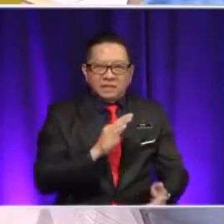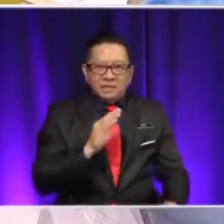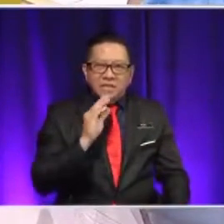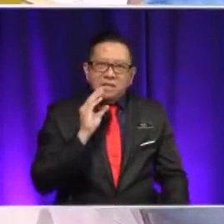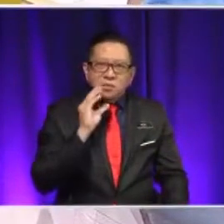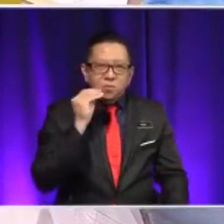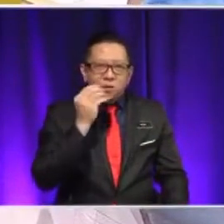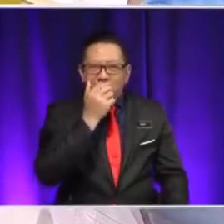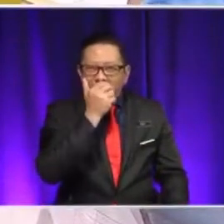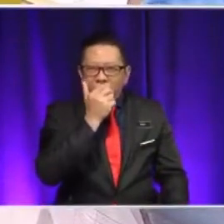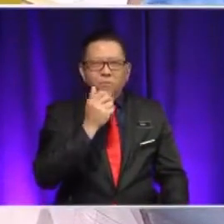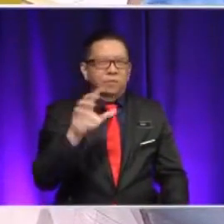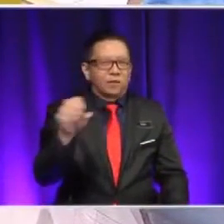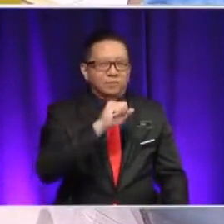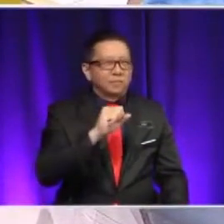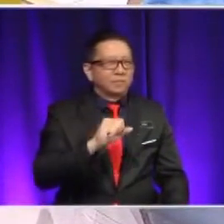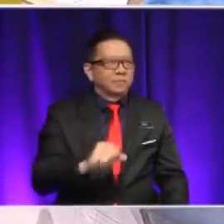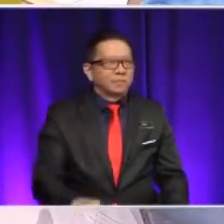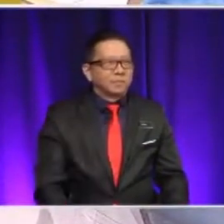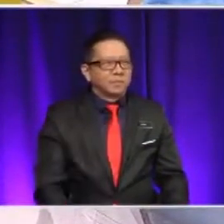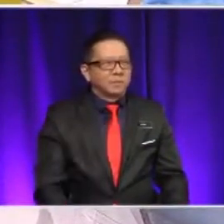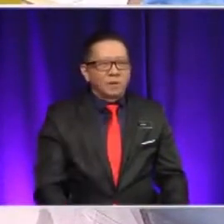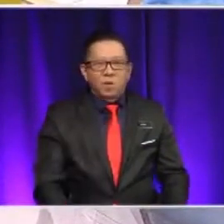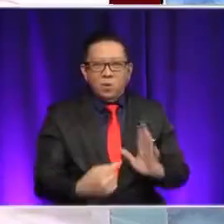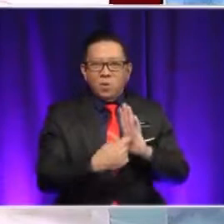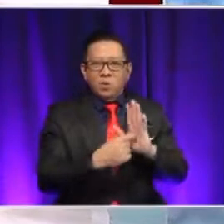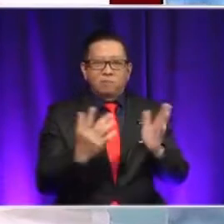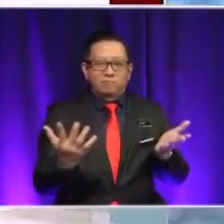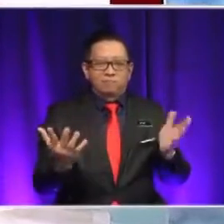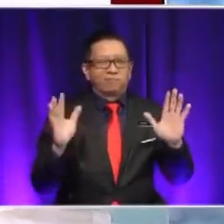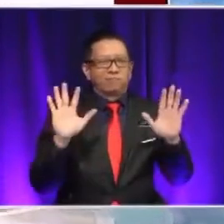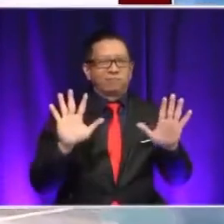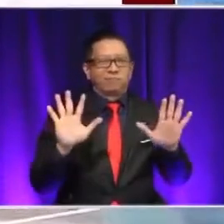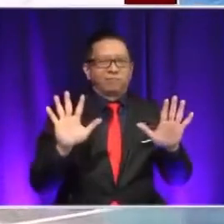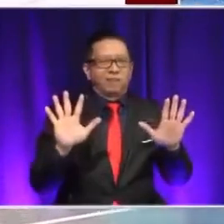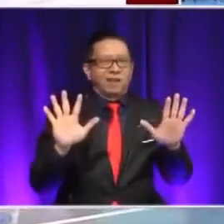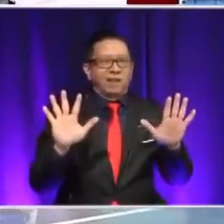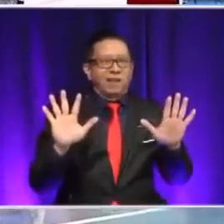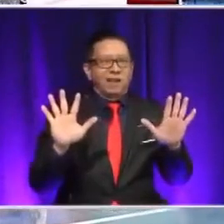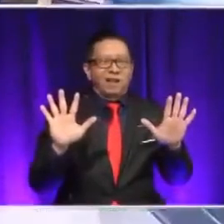oke itu saya menyadari ini hasil yang irvado siapkan